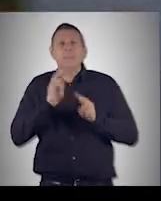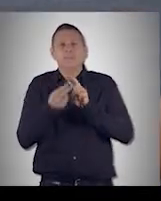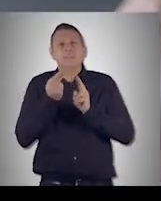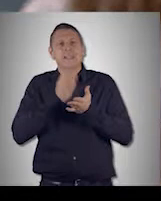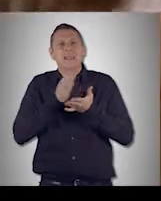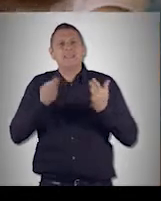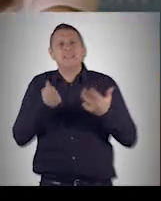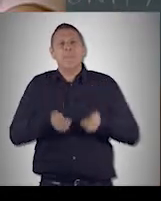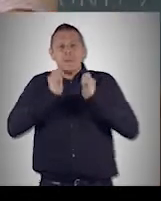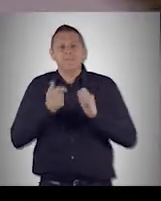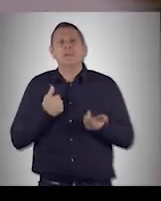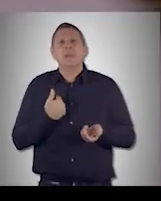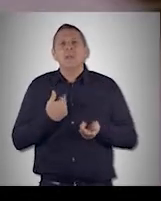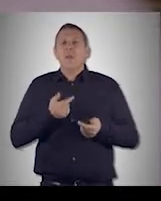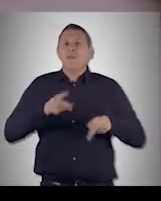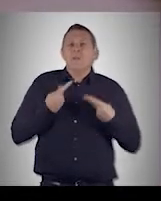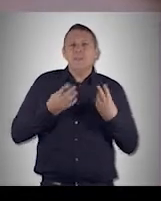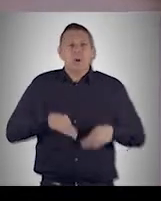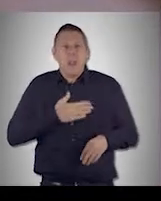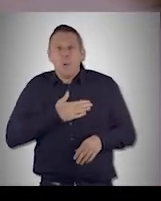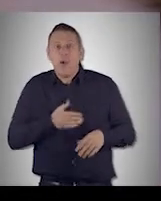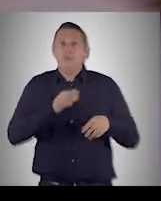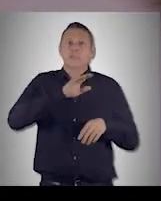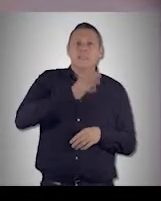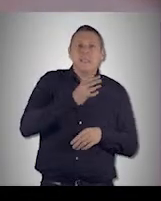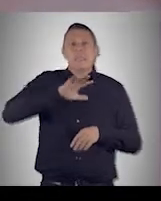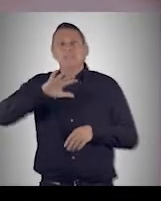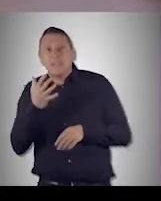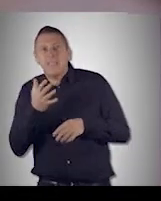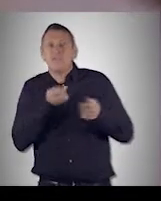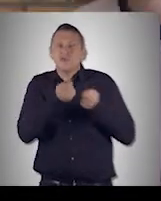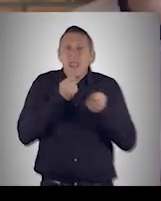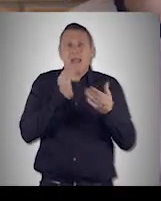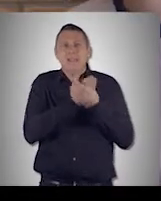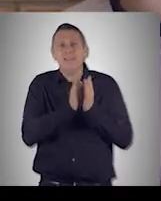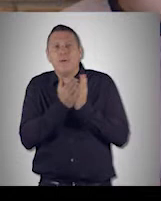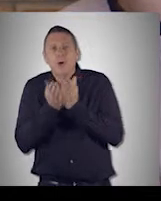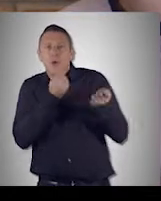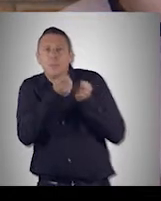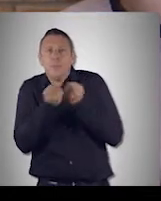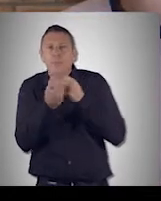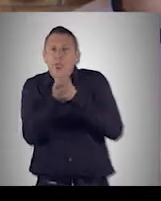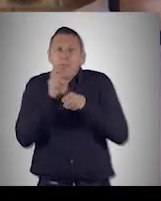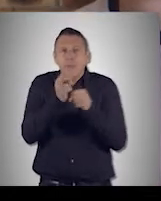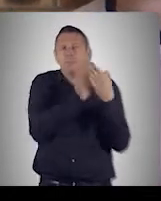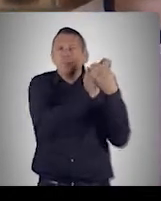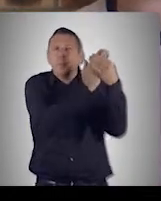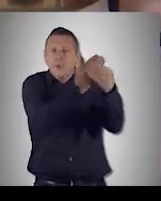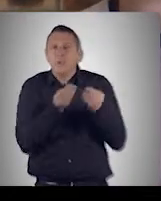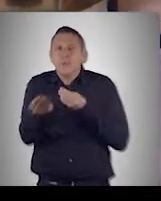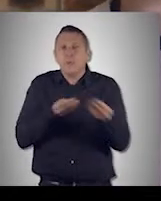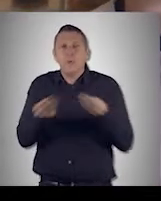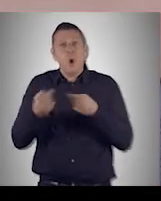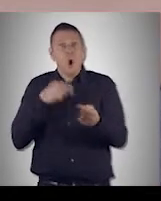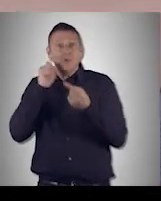handicap. La vie scolaire ne lui fait pas peur. En 5e et 4e, il s'occupe de la gestion des livres et des documents au sein de la bibliothèque. Cette